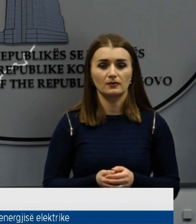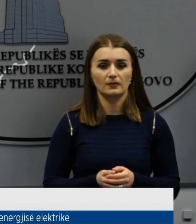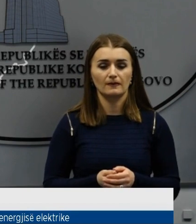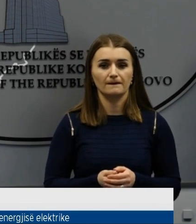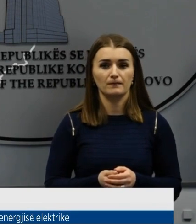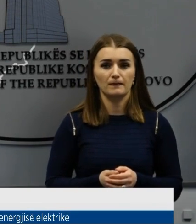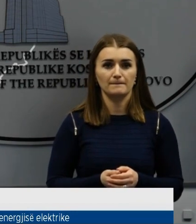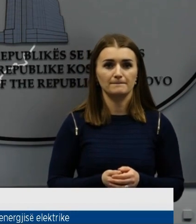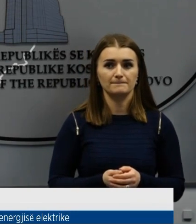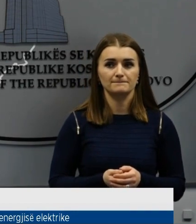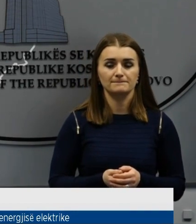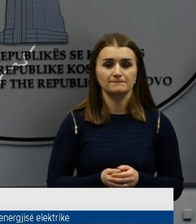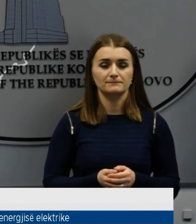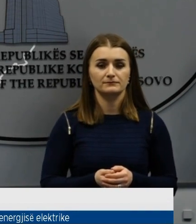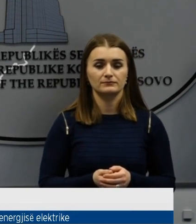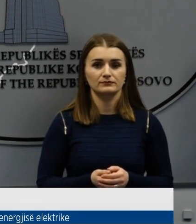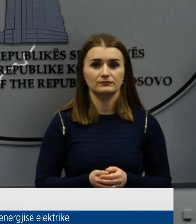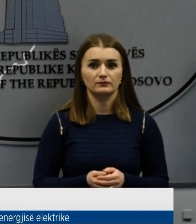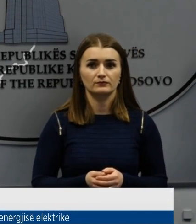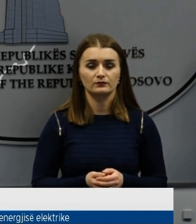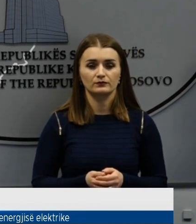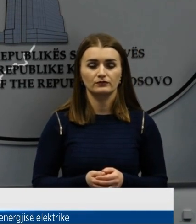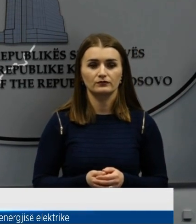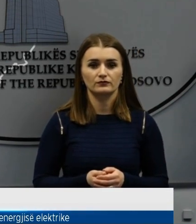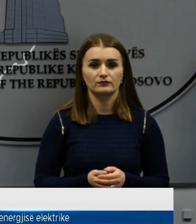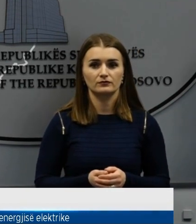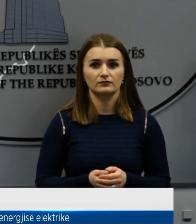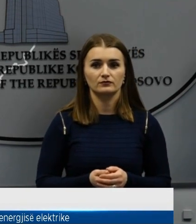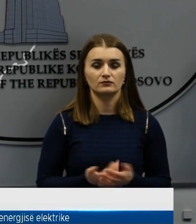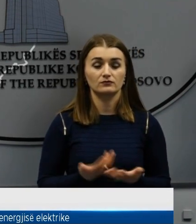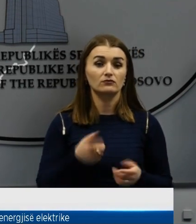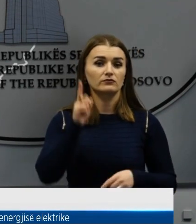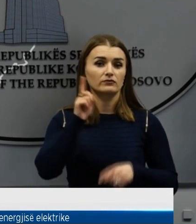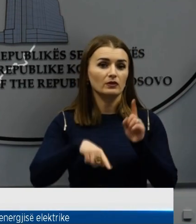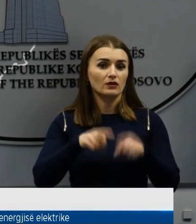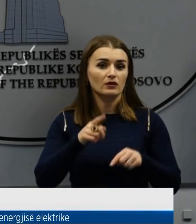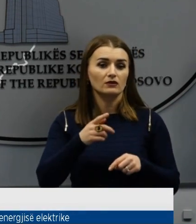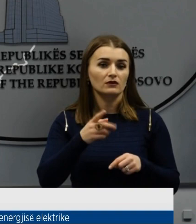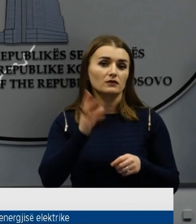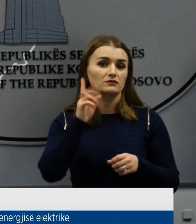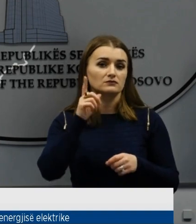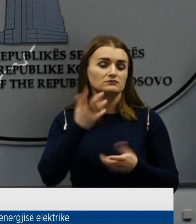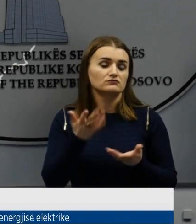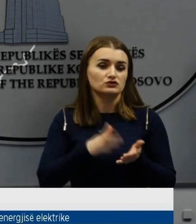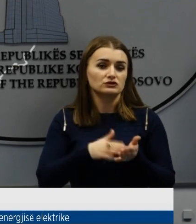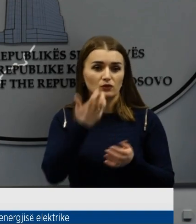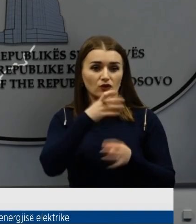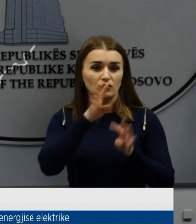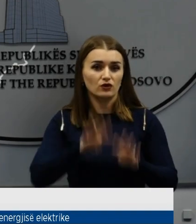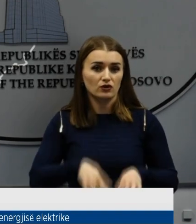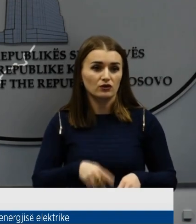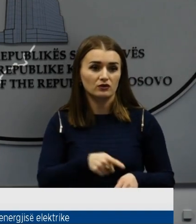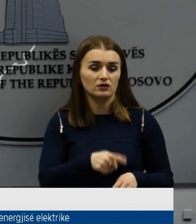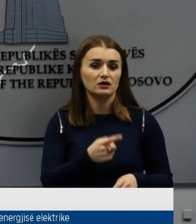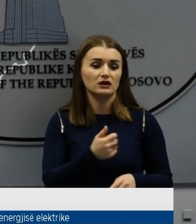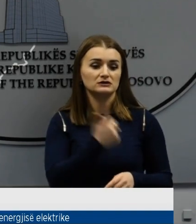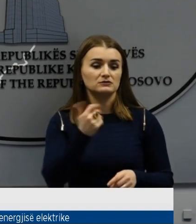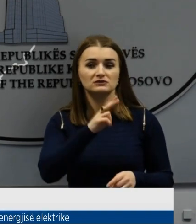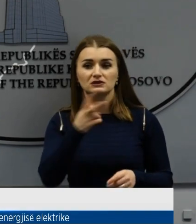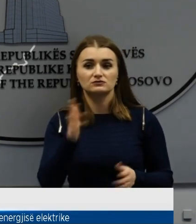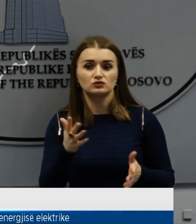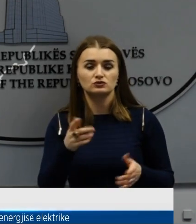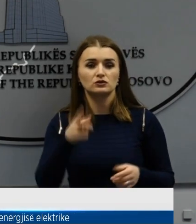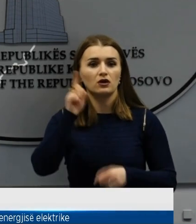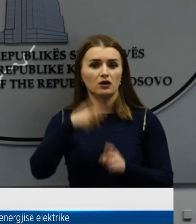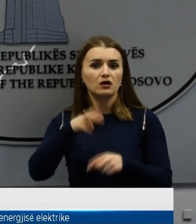duhet të ngrohemi. Dikush nuk ka opsione të tjera, të tjerët kanë opsione të tjera. Ka dhe forma tjera të